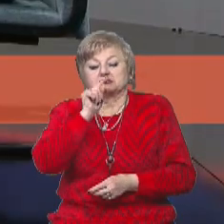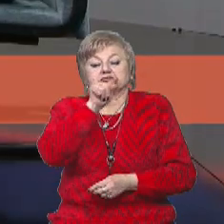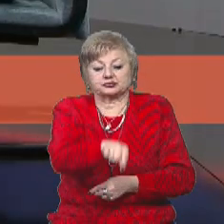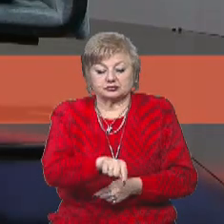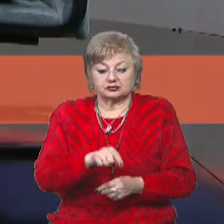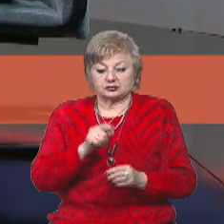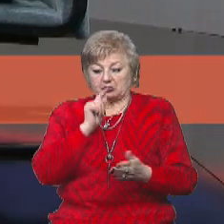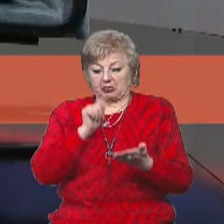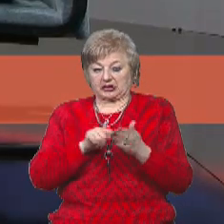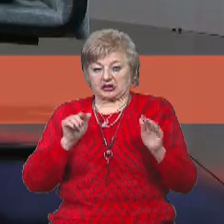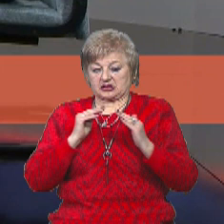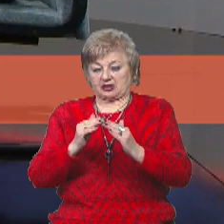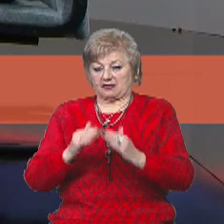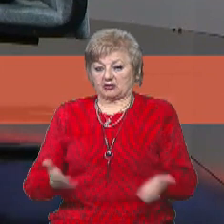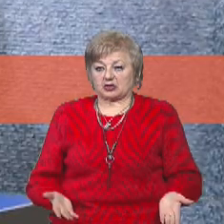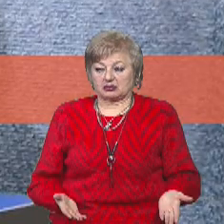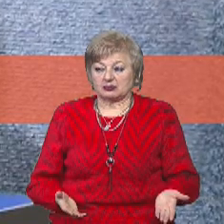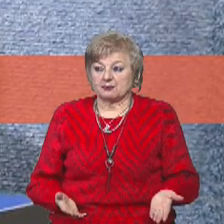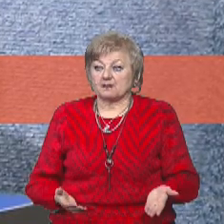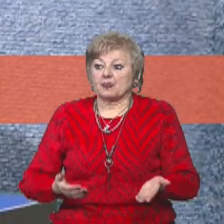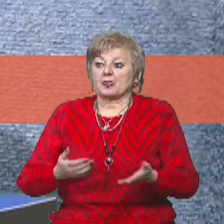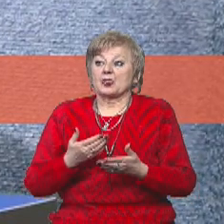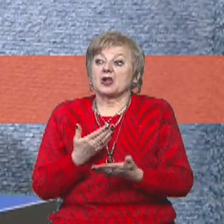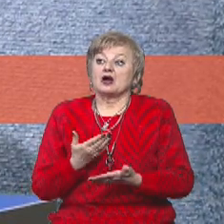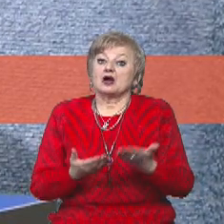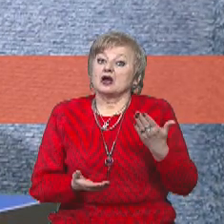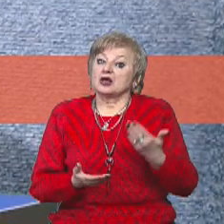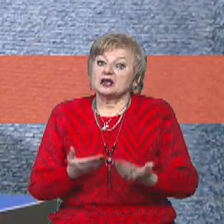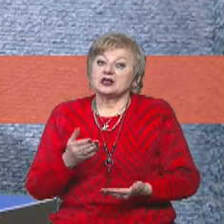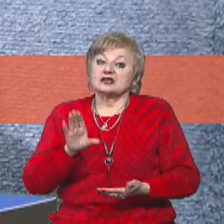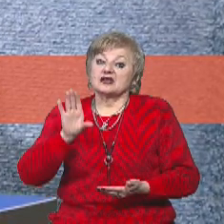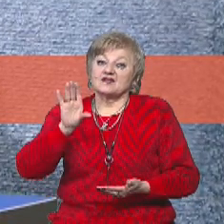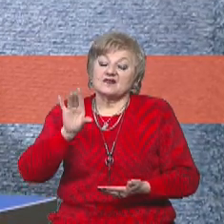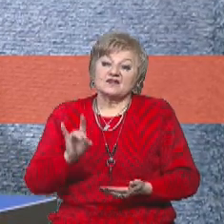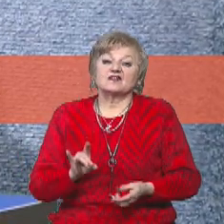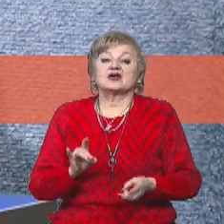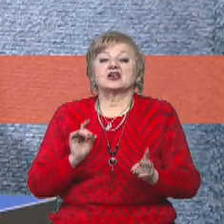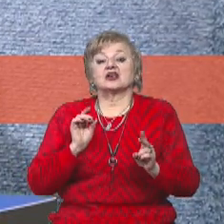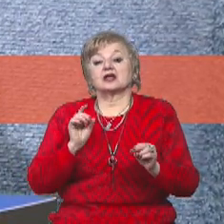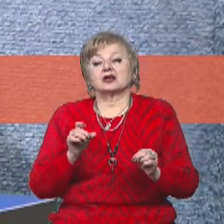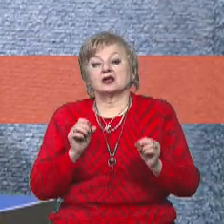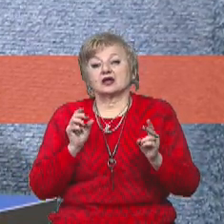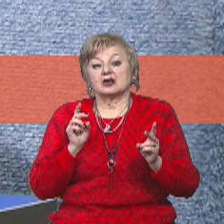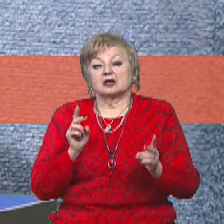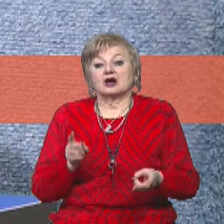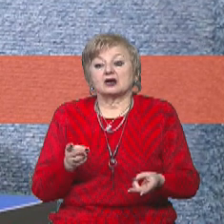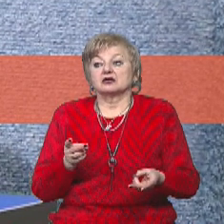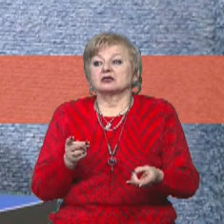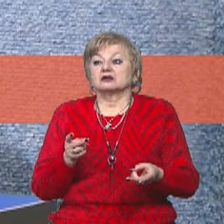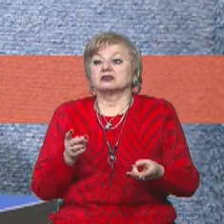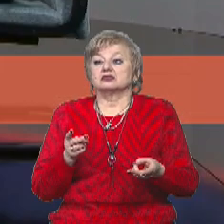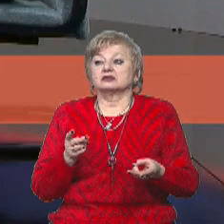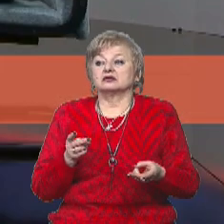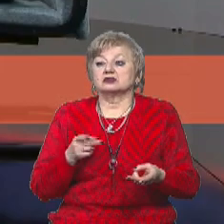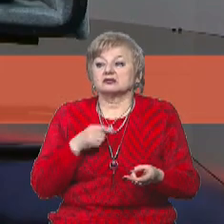Але комісія зібралася одразу. Якщо вже говорити вашою термінологією про цирк, ну, ви, як ви для себе зрозуміли, кури винні чи кури не винні?